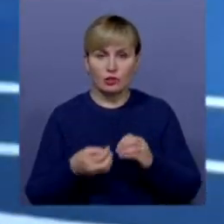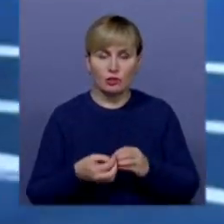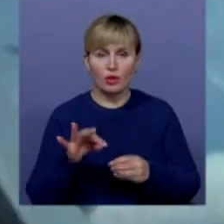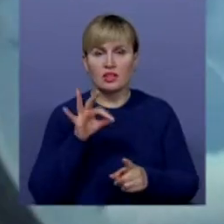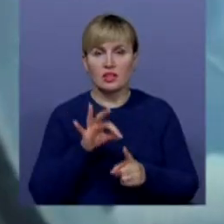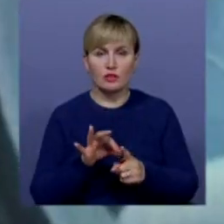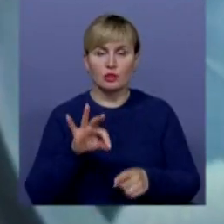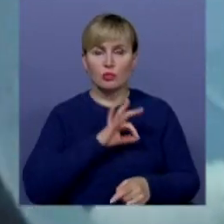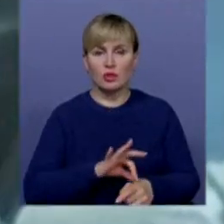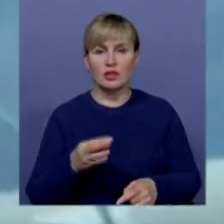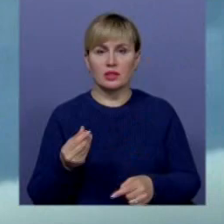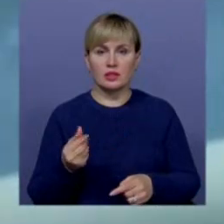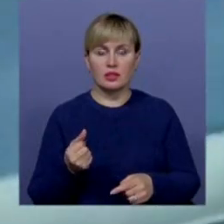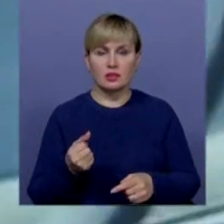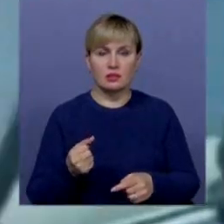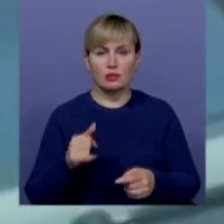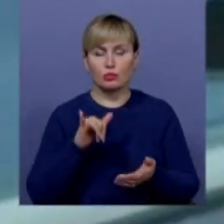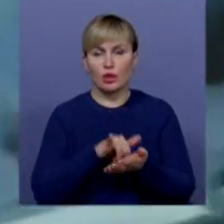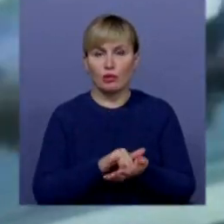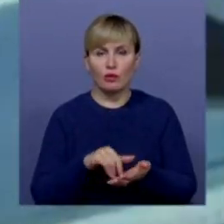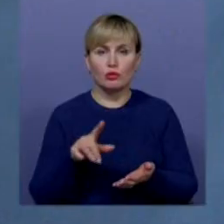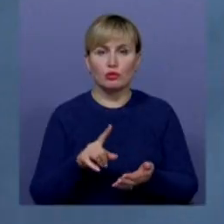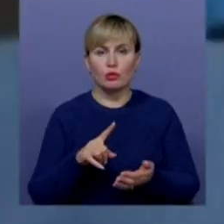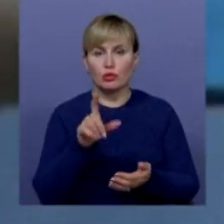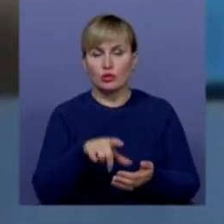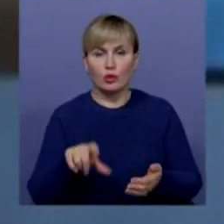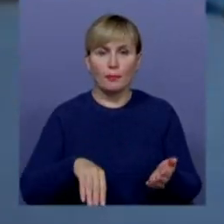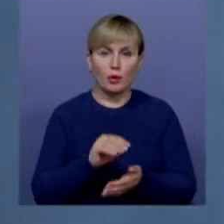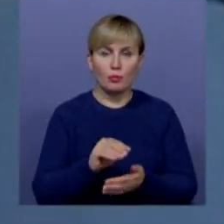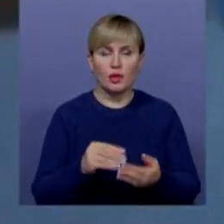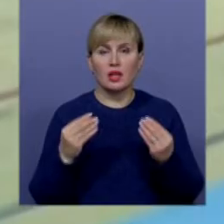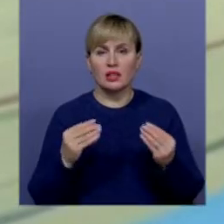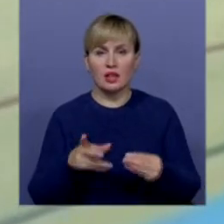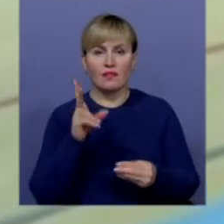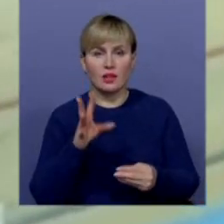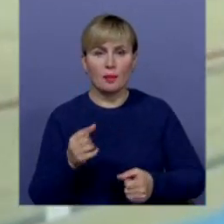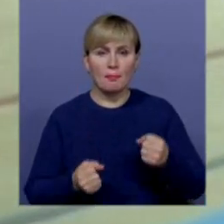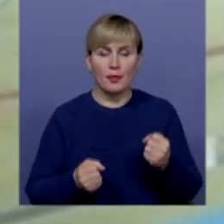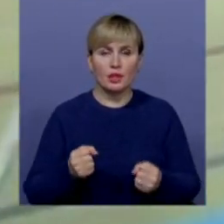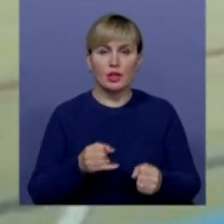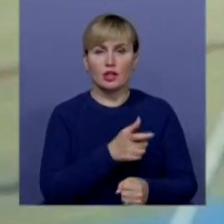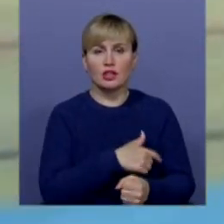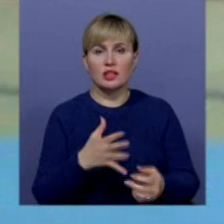целевом использовании денег. Следствием установлено, что подозреваемые покупали элитные квартиры, машины, а